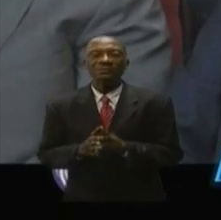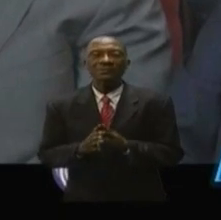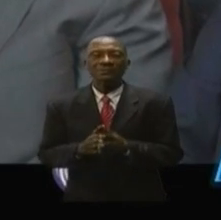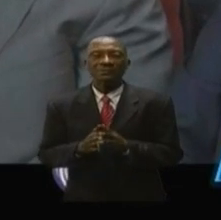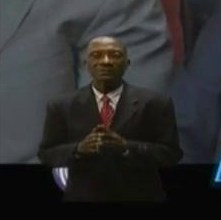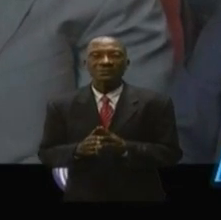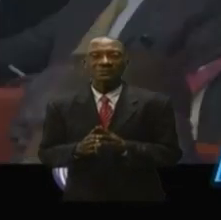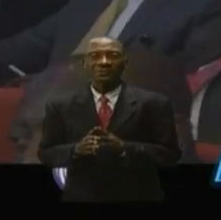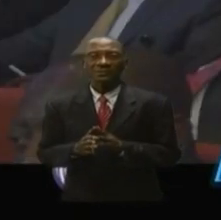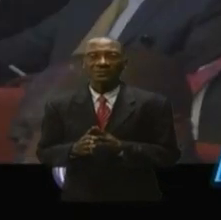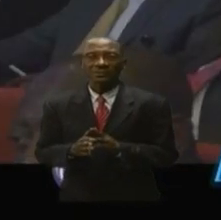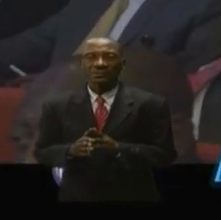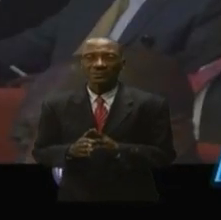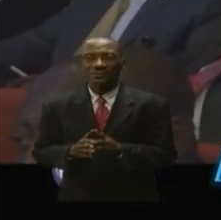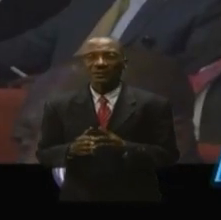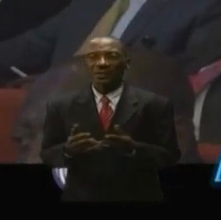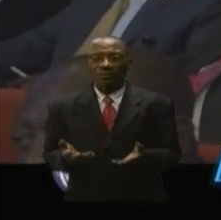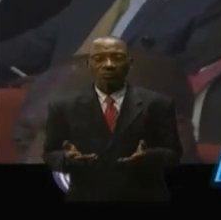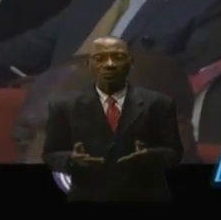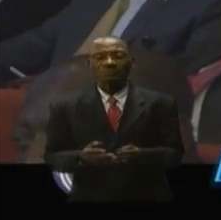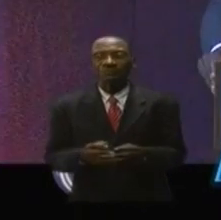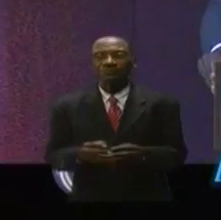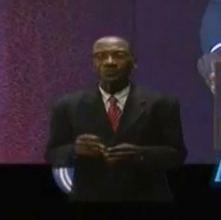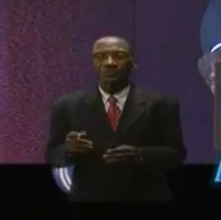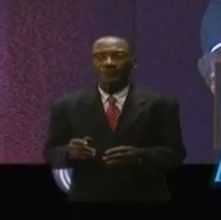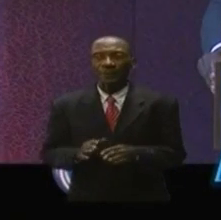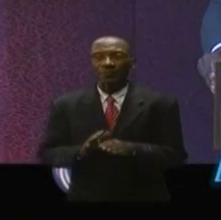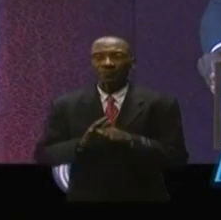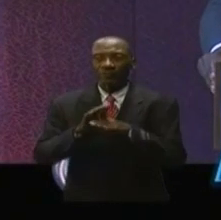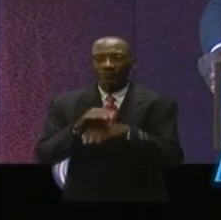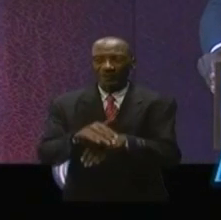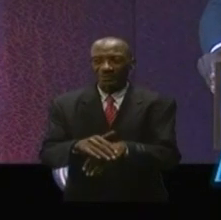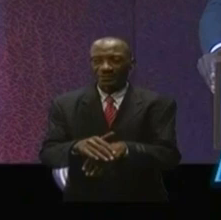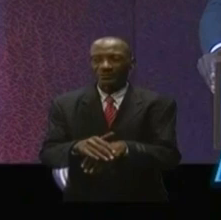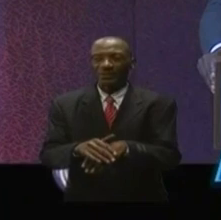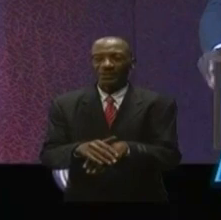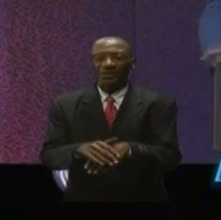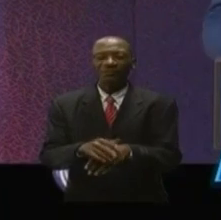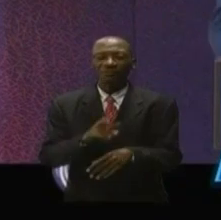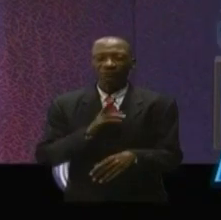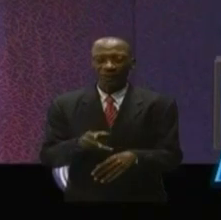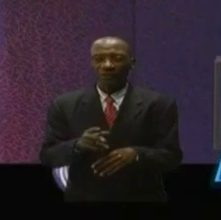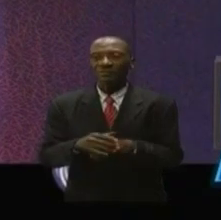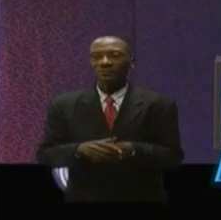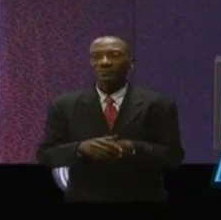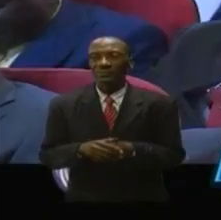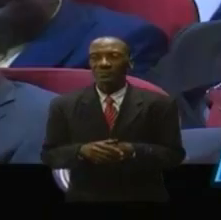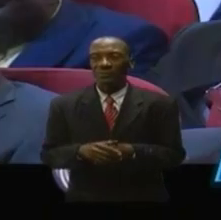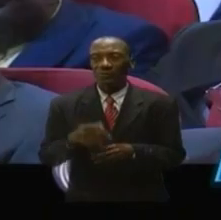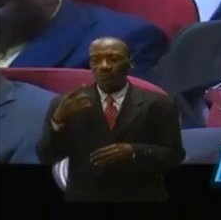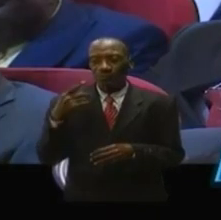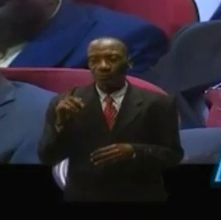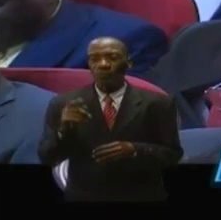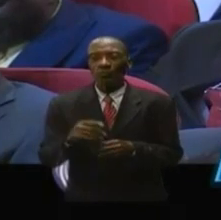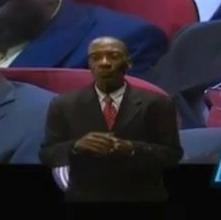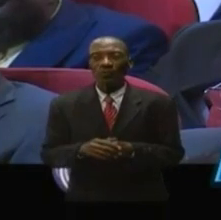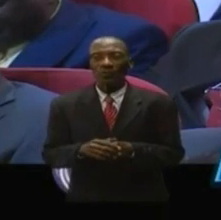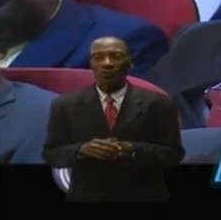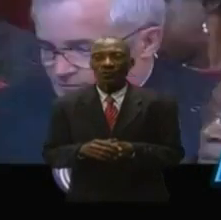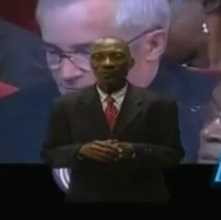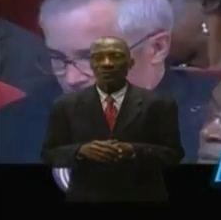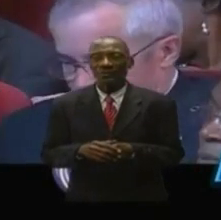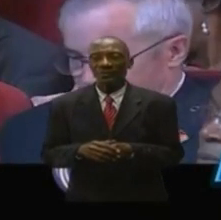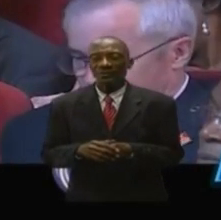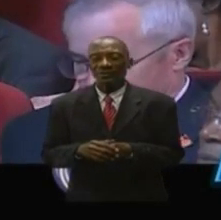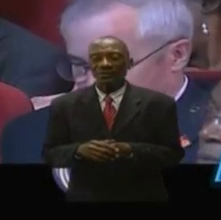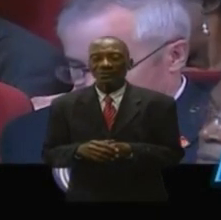une part active à cette conférence a loué l'engagement du gouvernement congolais dans cette lutte et les autres partenaires